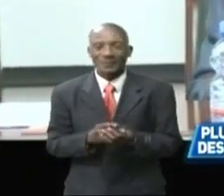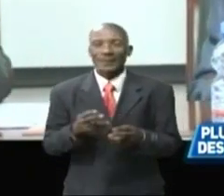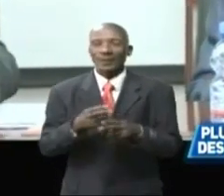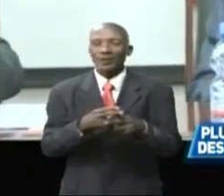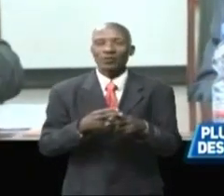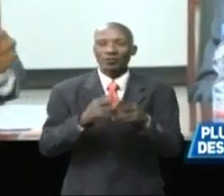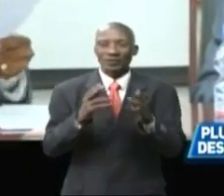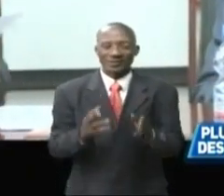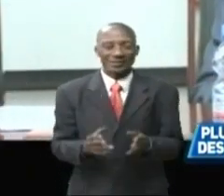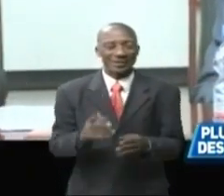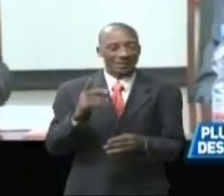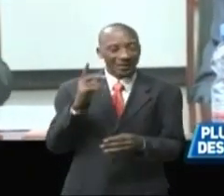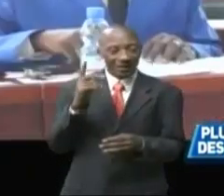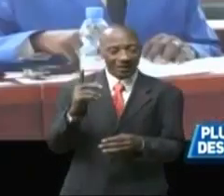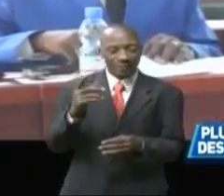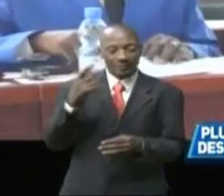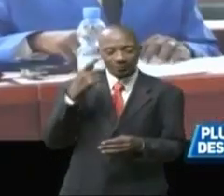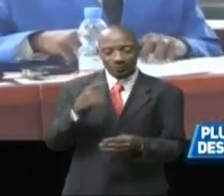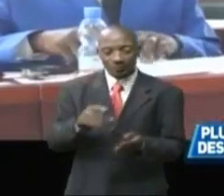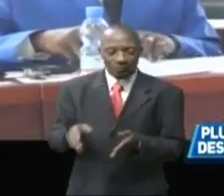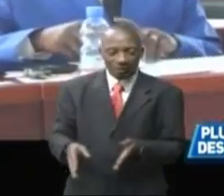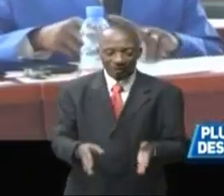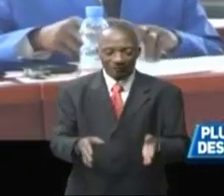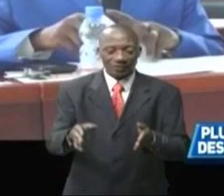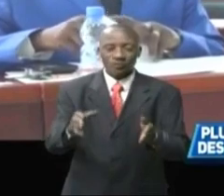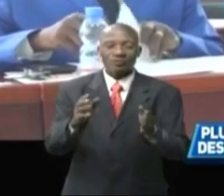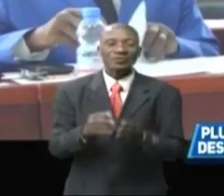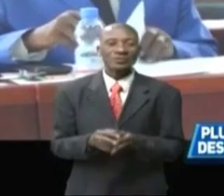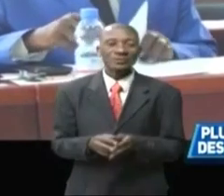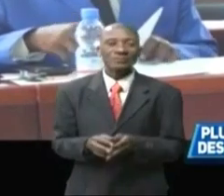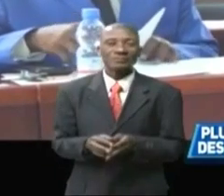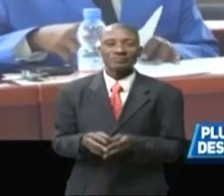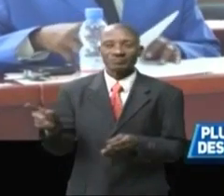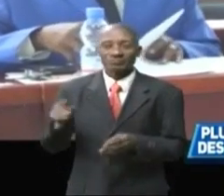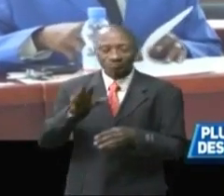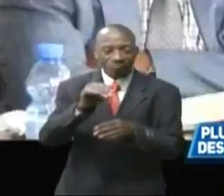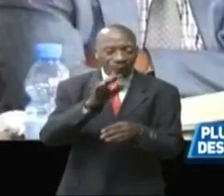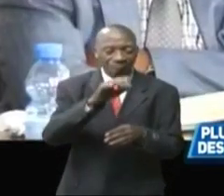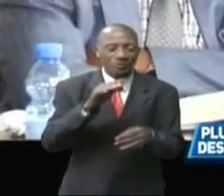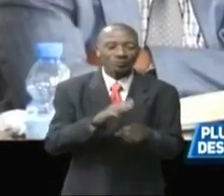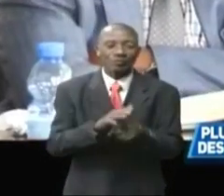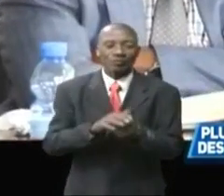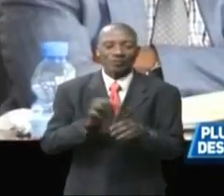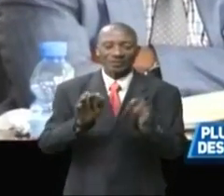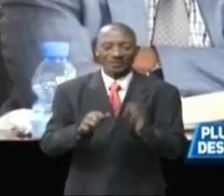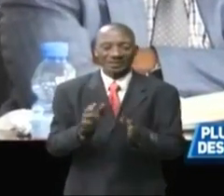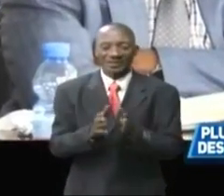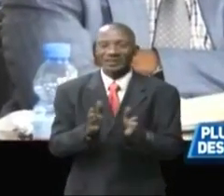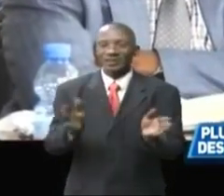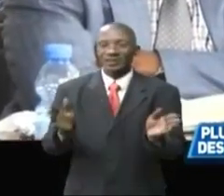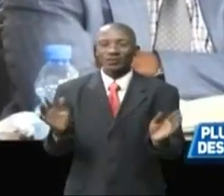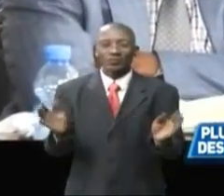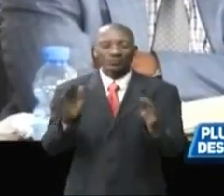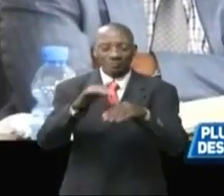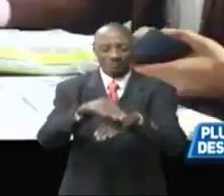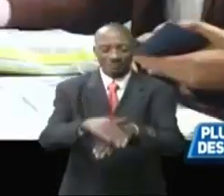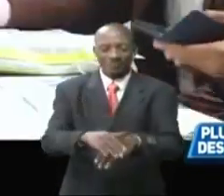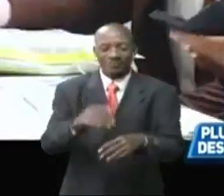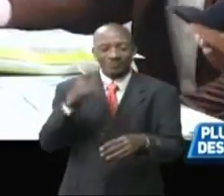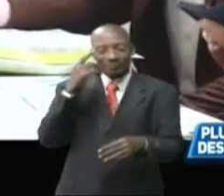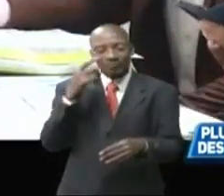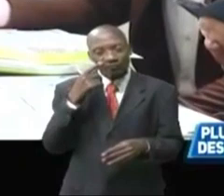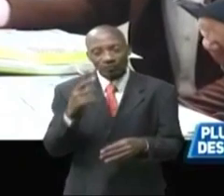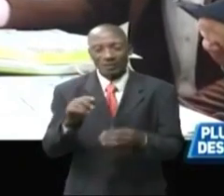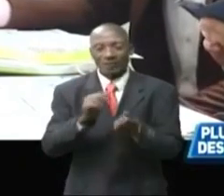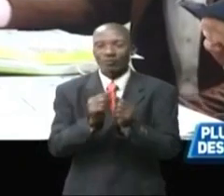cellule infrastructure qui a réuni à ce jour une dizaine de secrétaires généraux impliqués dans ce projet et des experts de